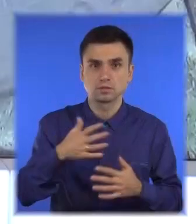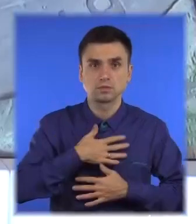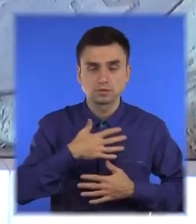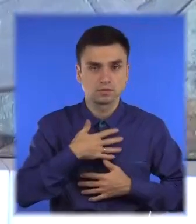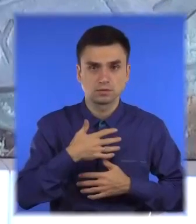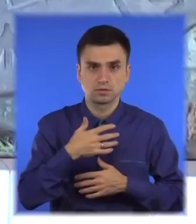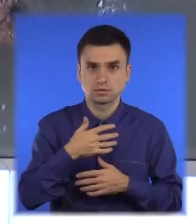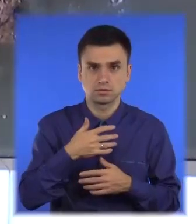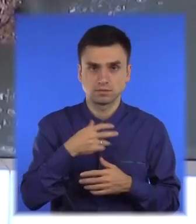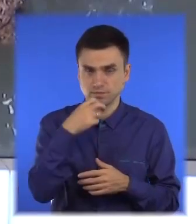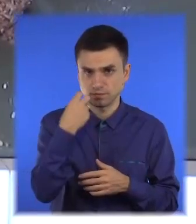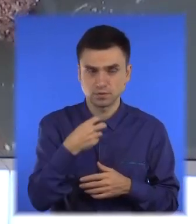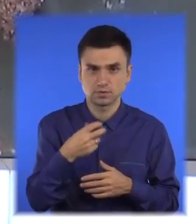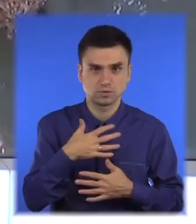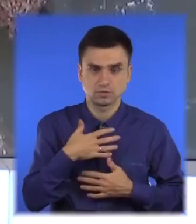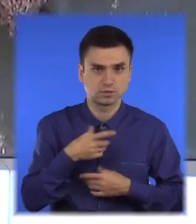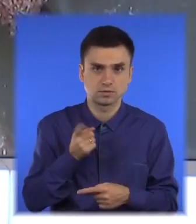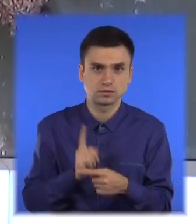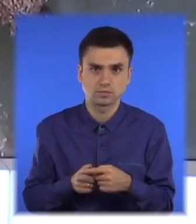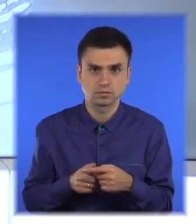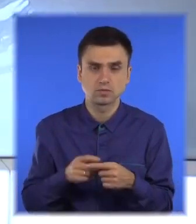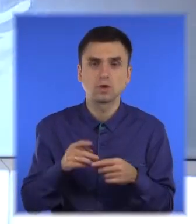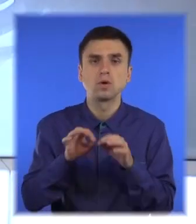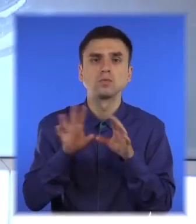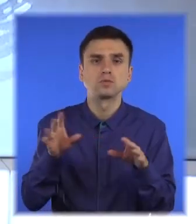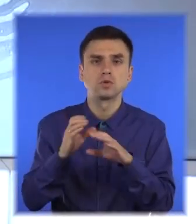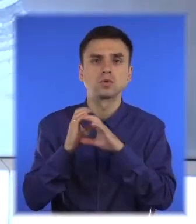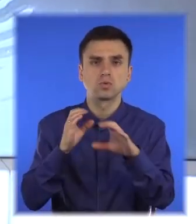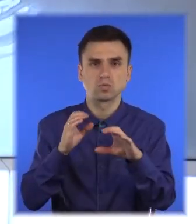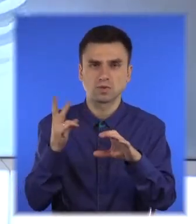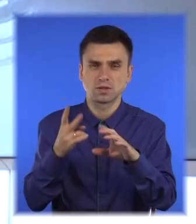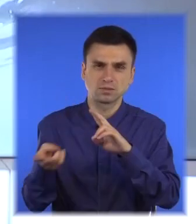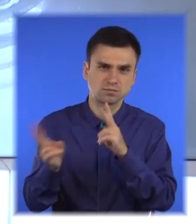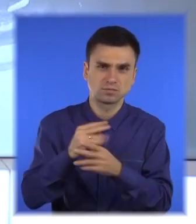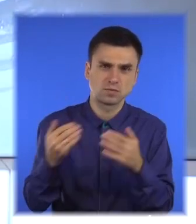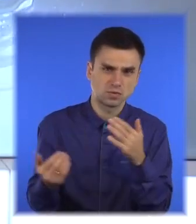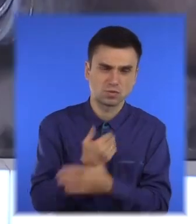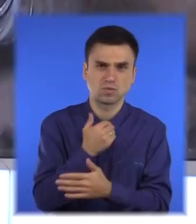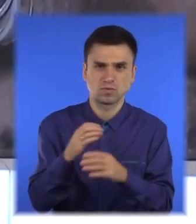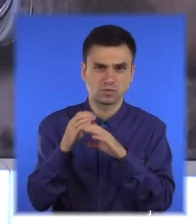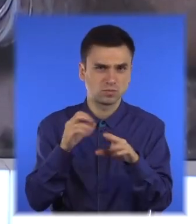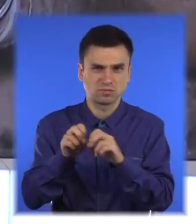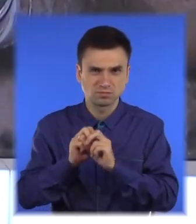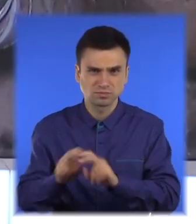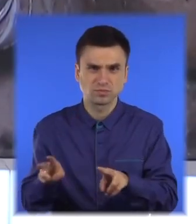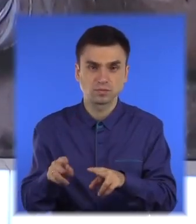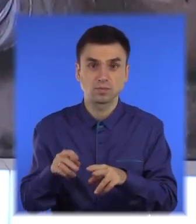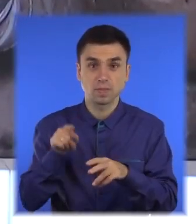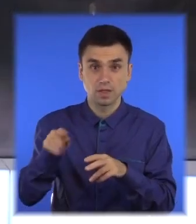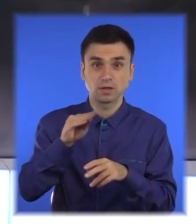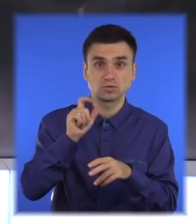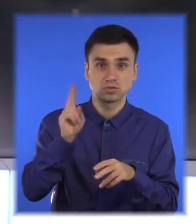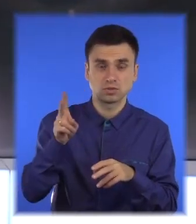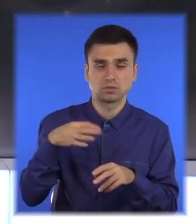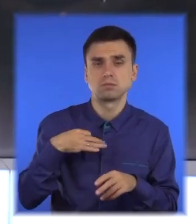треба замінити трубу, бо тут прорвало. Але керуючі компанії нема до цього діла. Комунальники ж у цій ситуації своєї